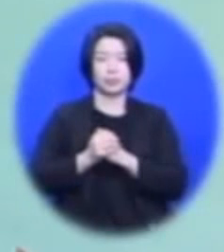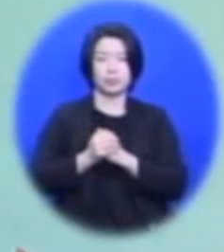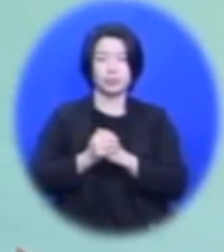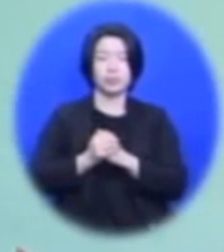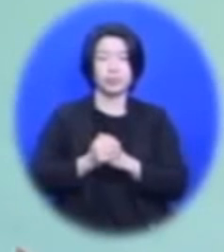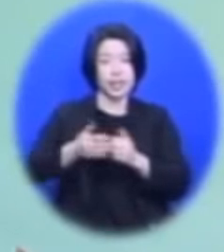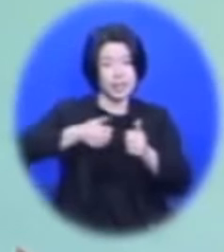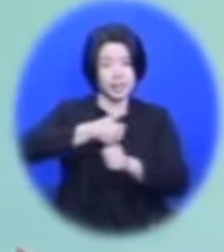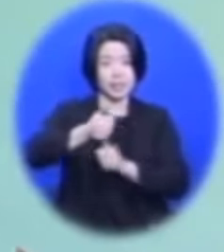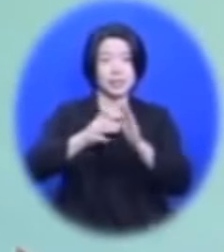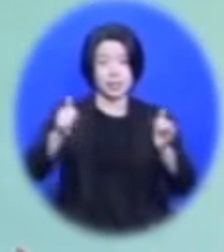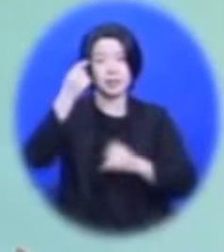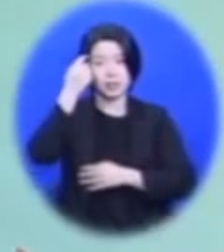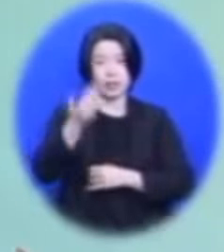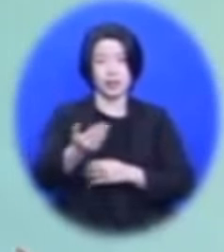이기는 자입니까?